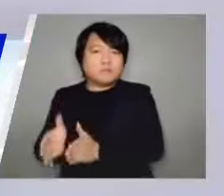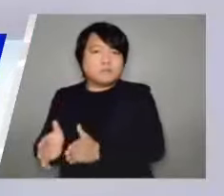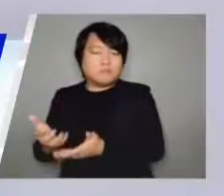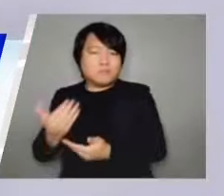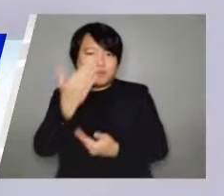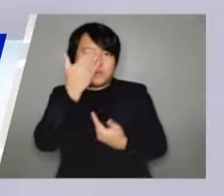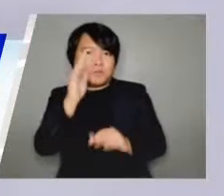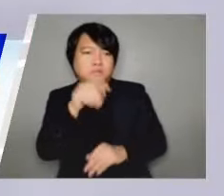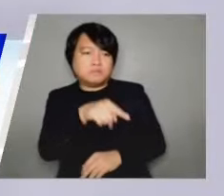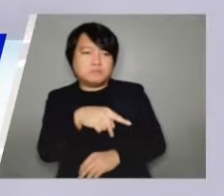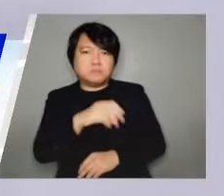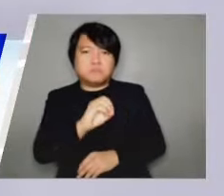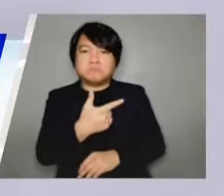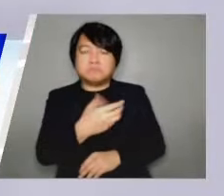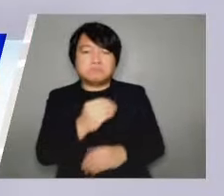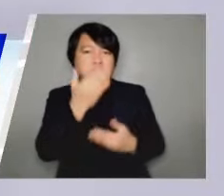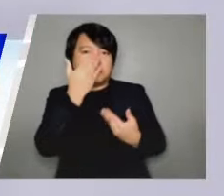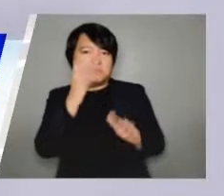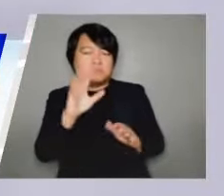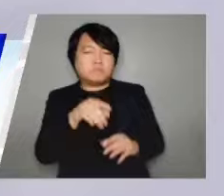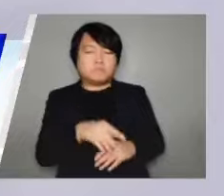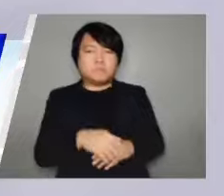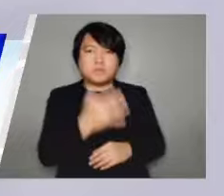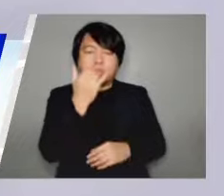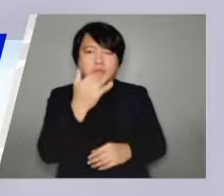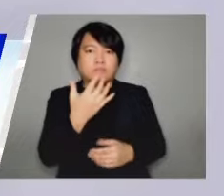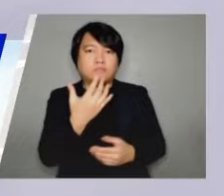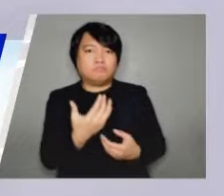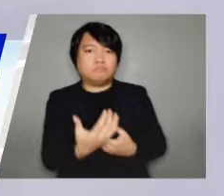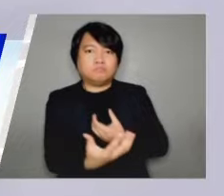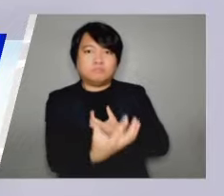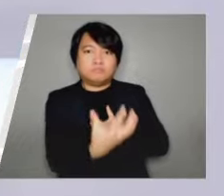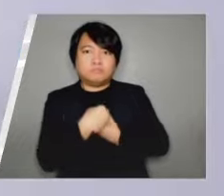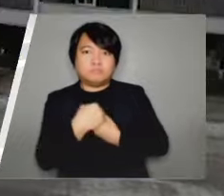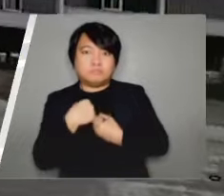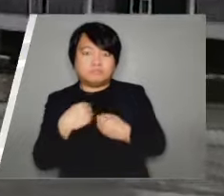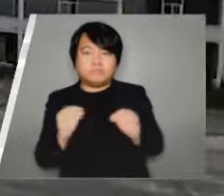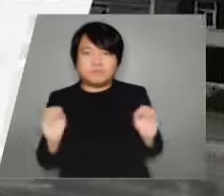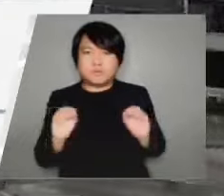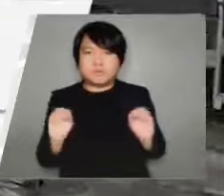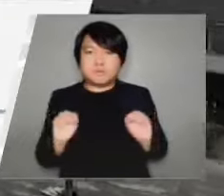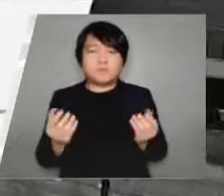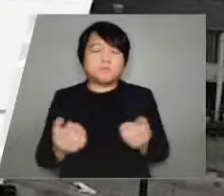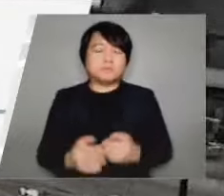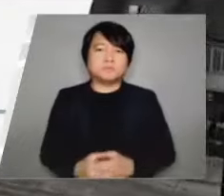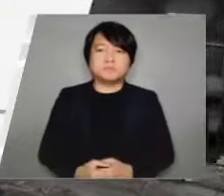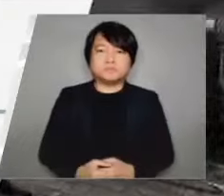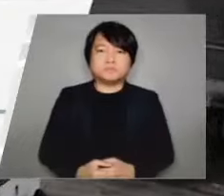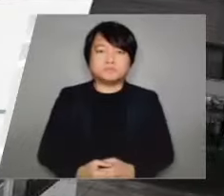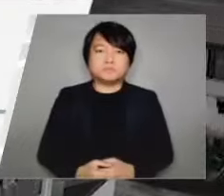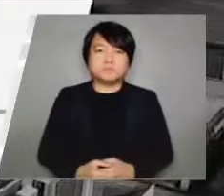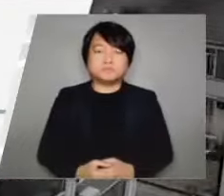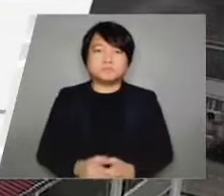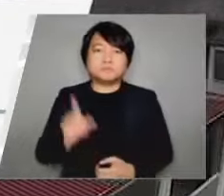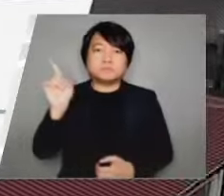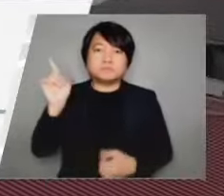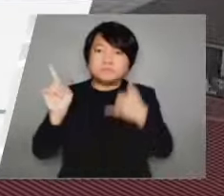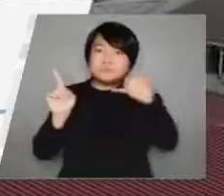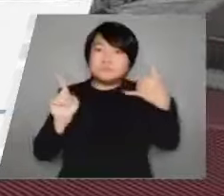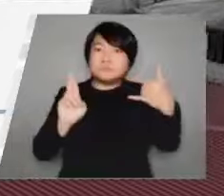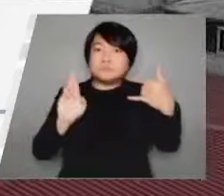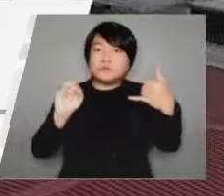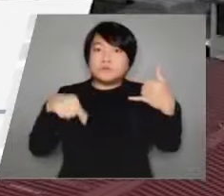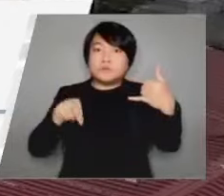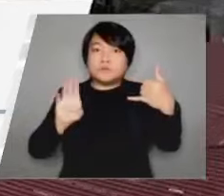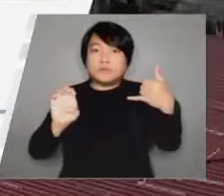kulay ang nakuhang appointment papers ng kanyang tauhan nung siya pa ay nasa Malacanang. Matagal ko na nga pong empleyado yan, no? Apo.